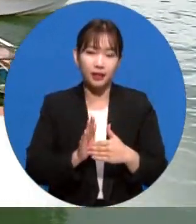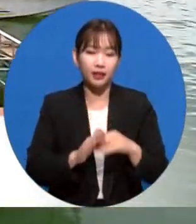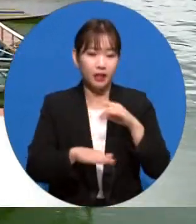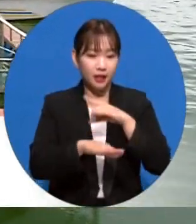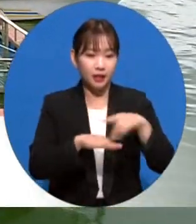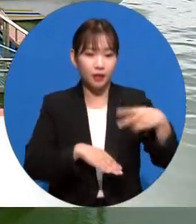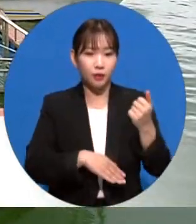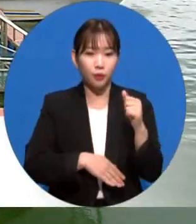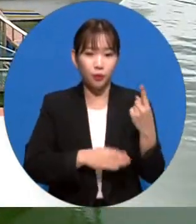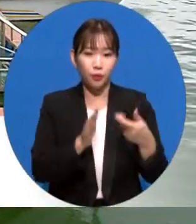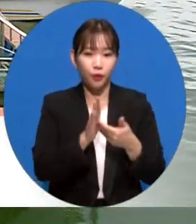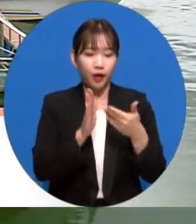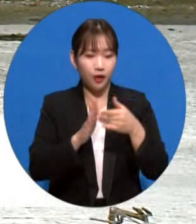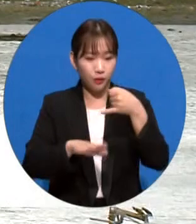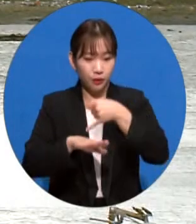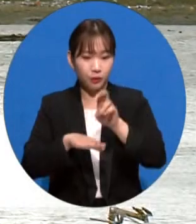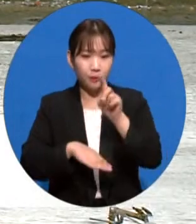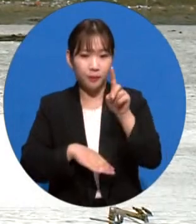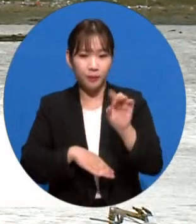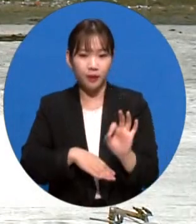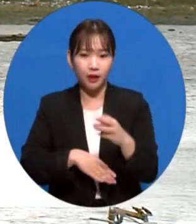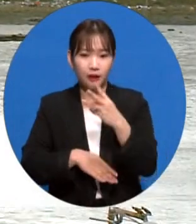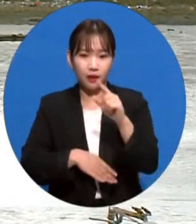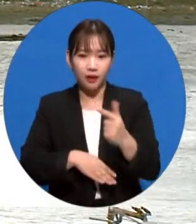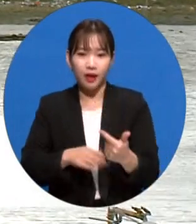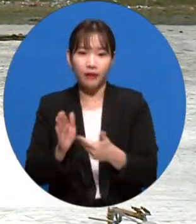해남 송호항과 완도 망남항 등 세